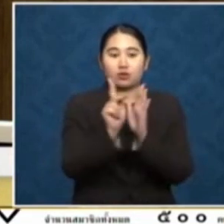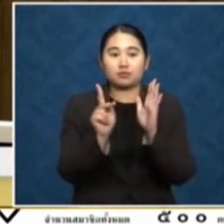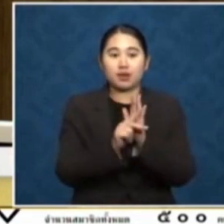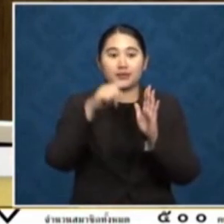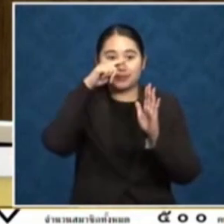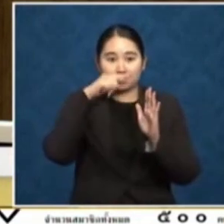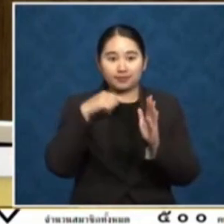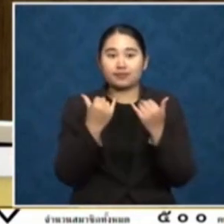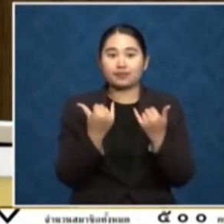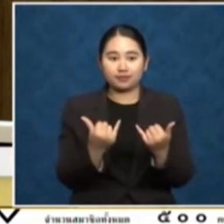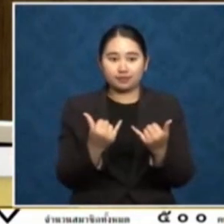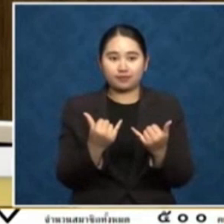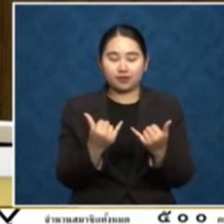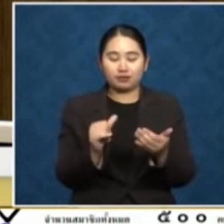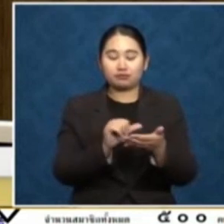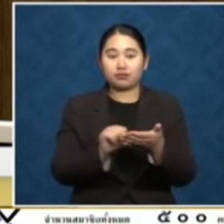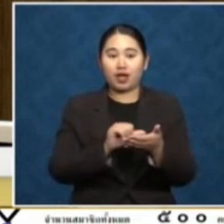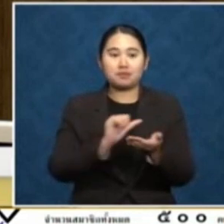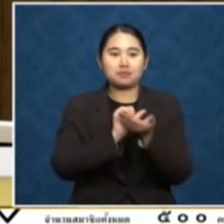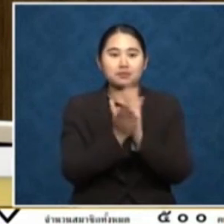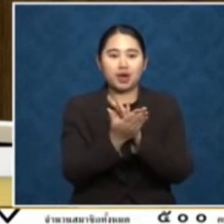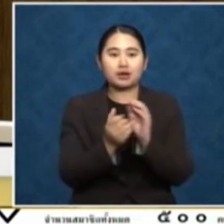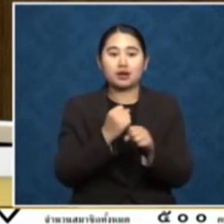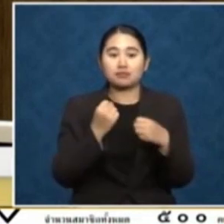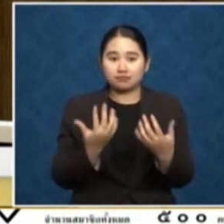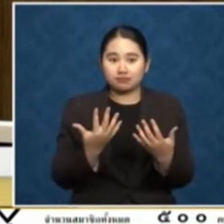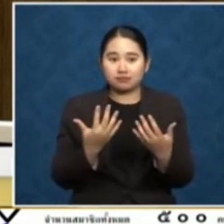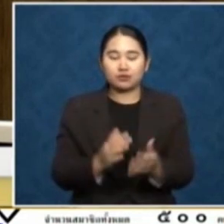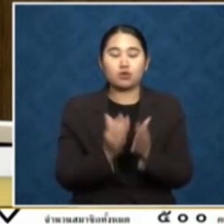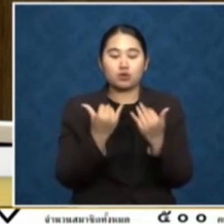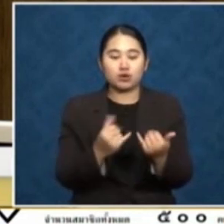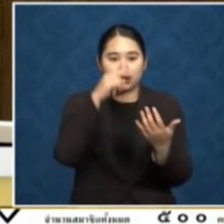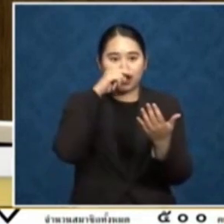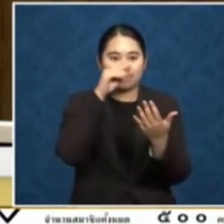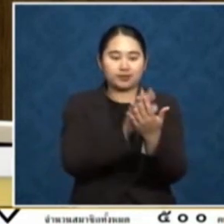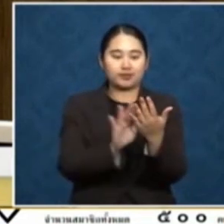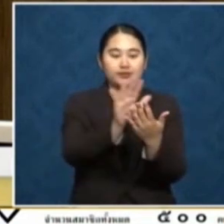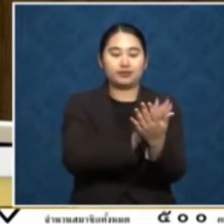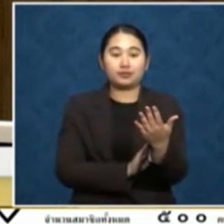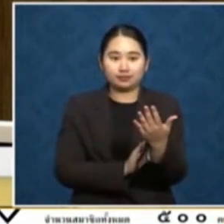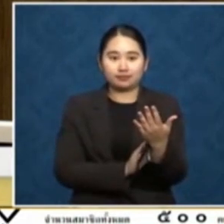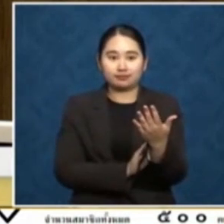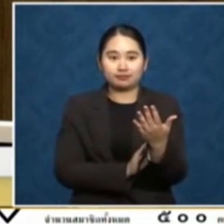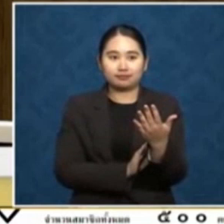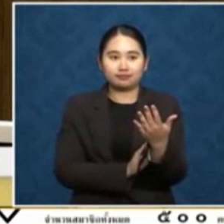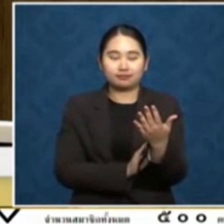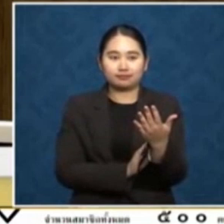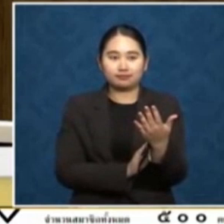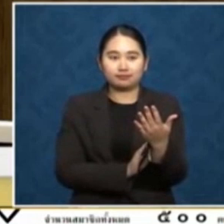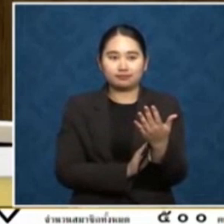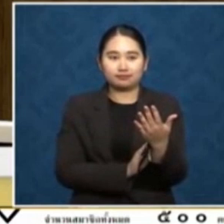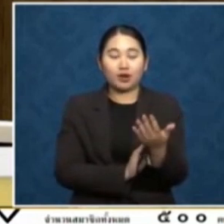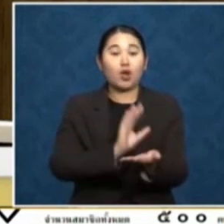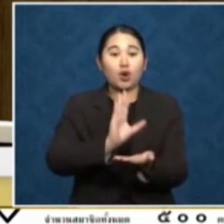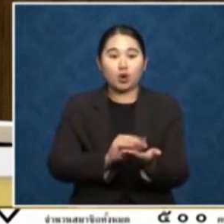กฎหมายในปัจจุบันนะคะจะเปลี่ยนแปลงรัฐไปอย่างไรวันนี้ประเทศไทยเนี่ย